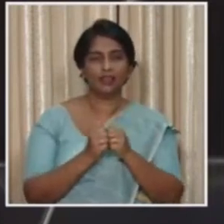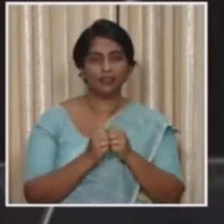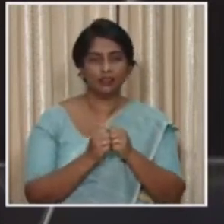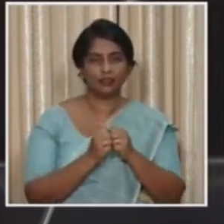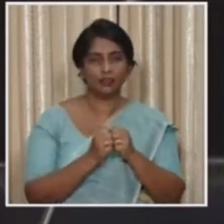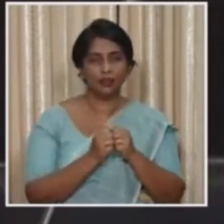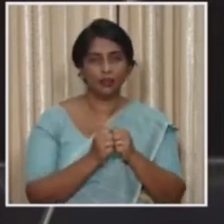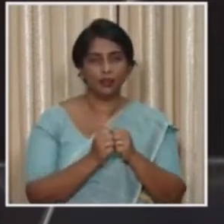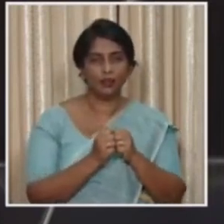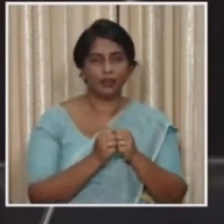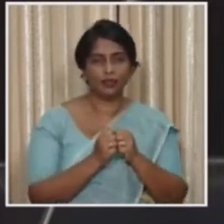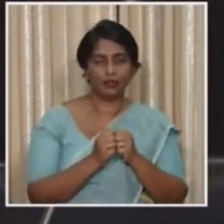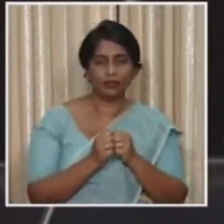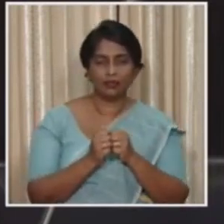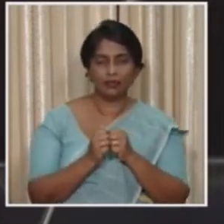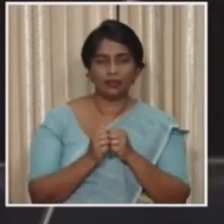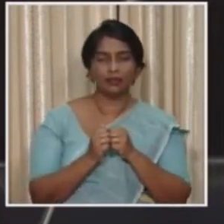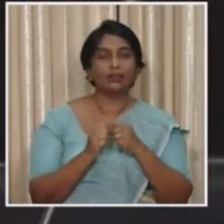தலைவராக